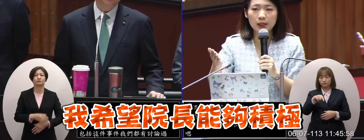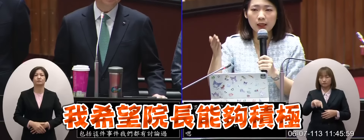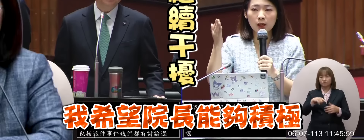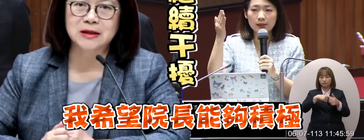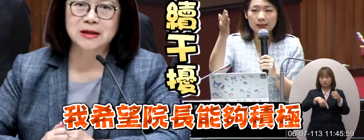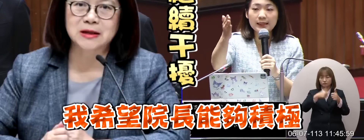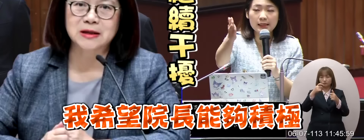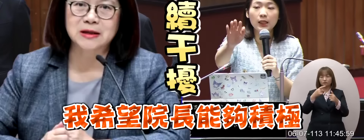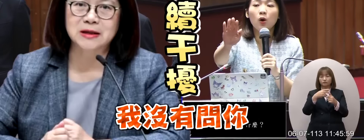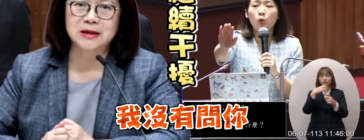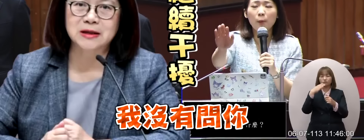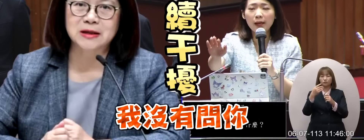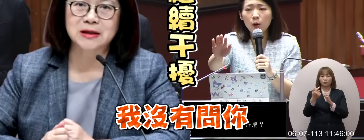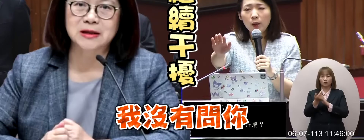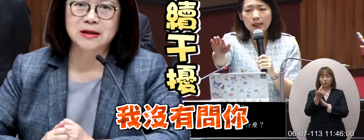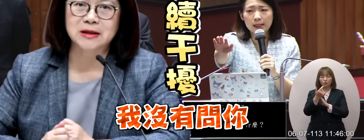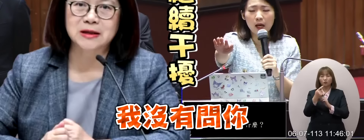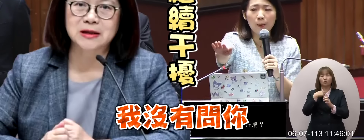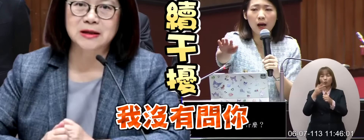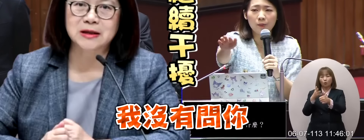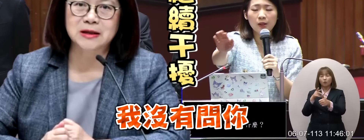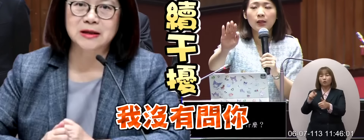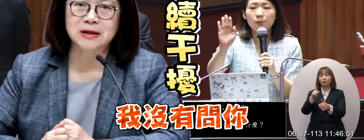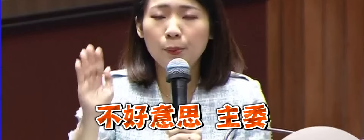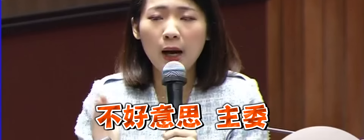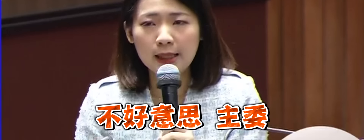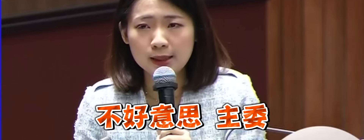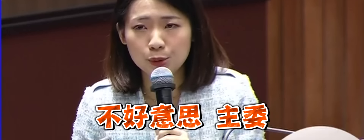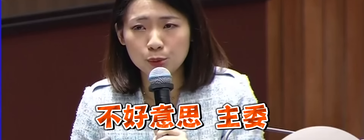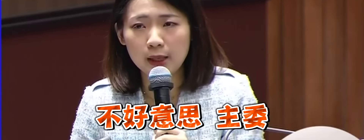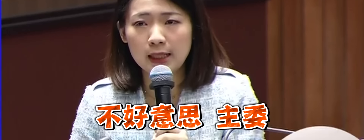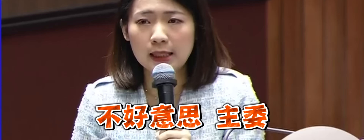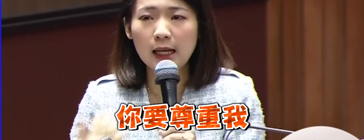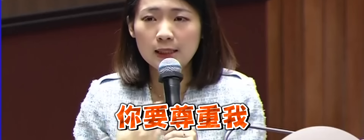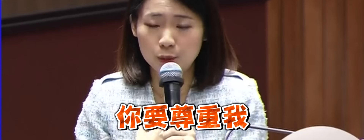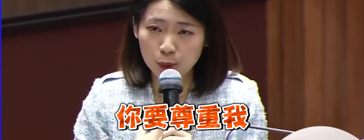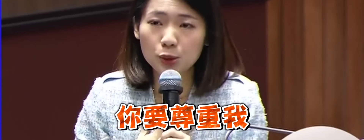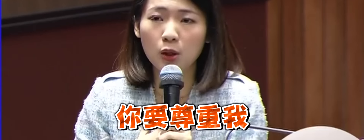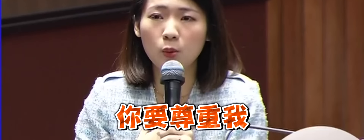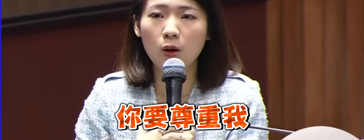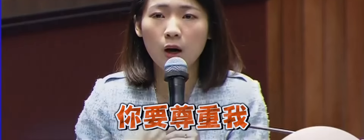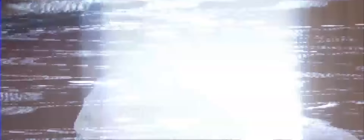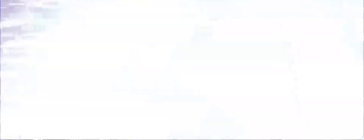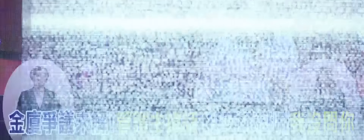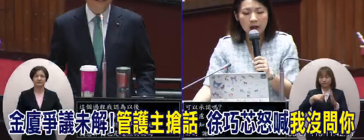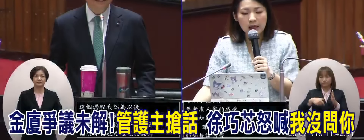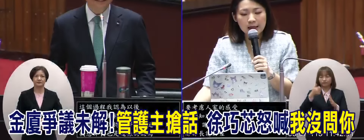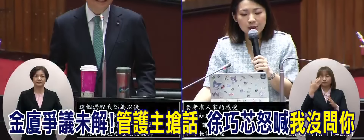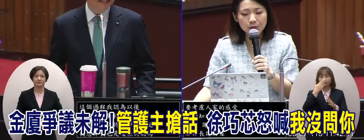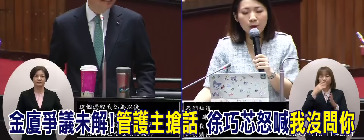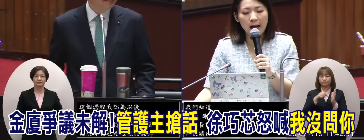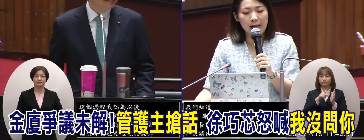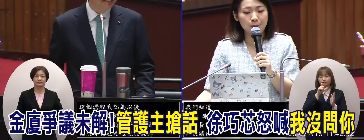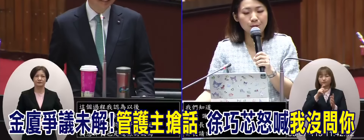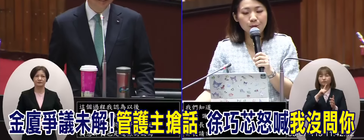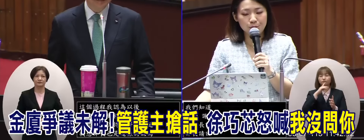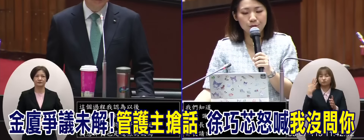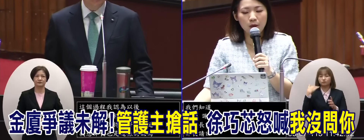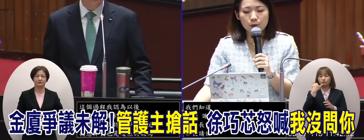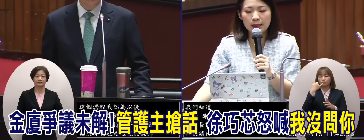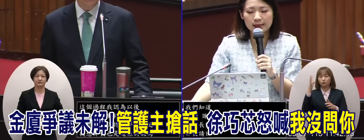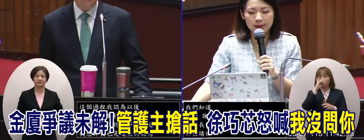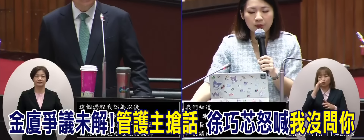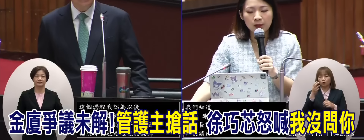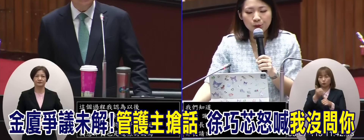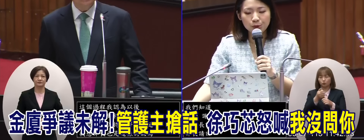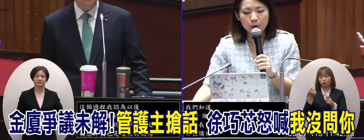院长能够积极。 我们有一个跨部会的工作小组在处理。 不好意思，主委，您要尊重我。您去过海巡署哦，